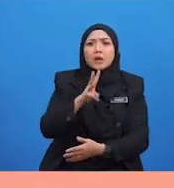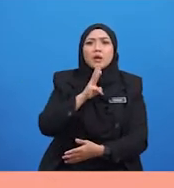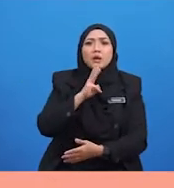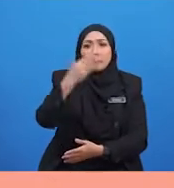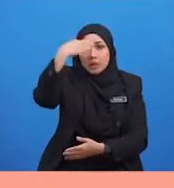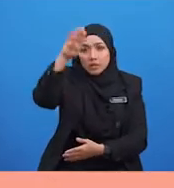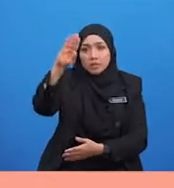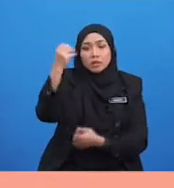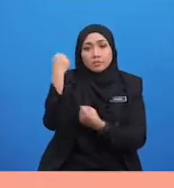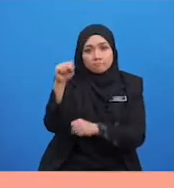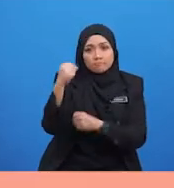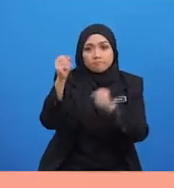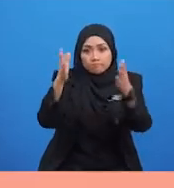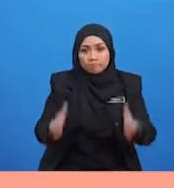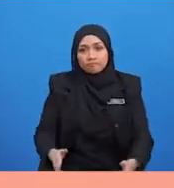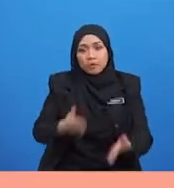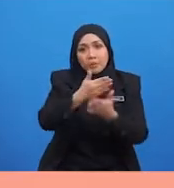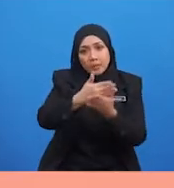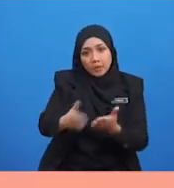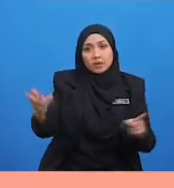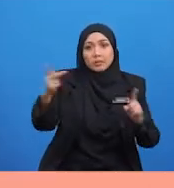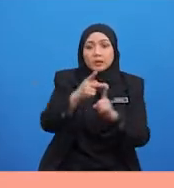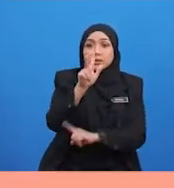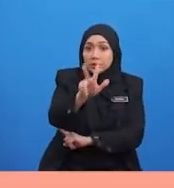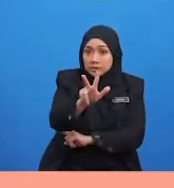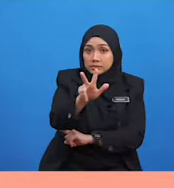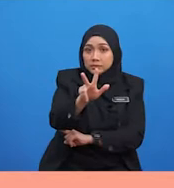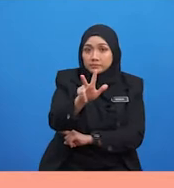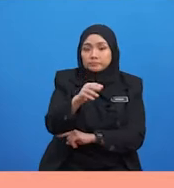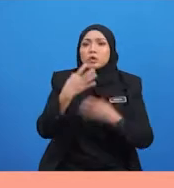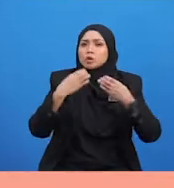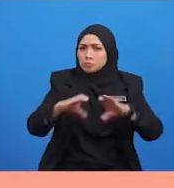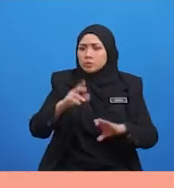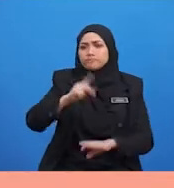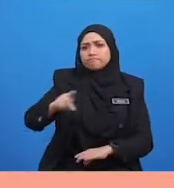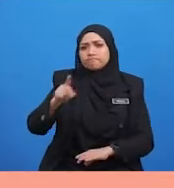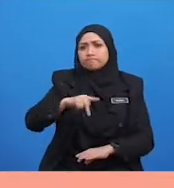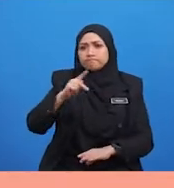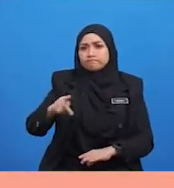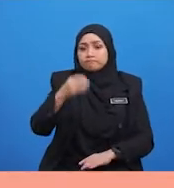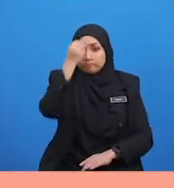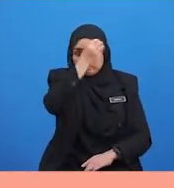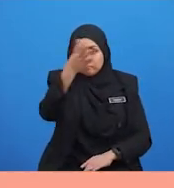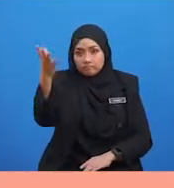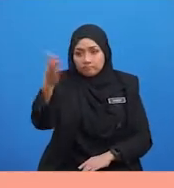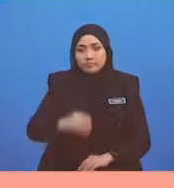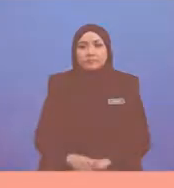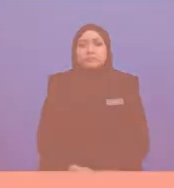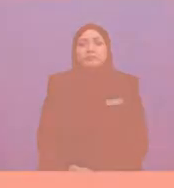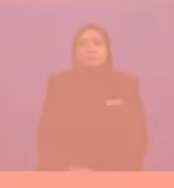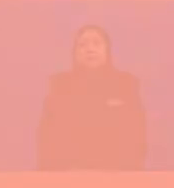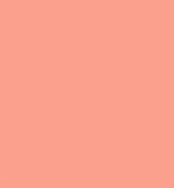Pengambilan air bagi atlet terbahagi kepada 3. Cuba pelajar-pelajar nyatakan.